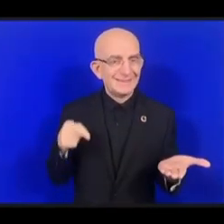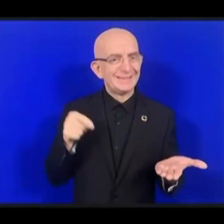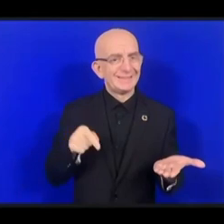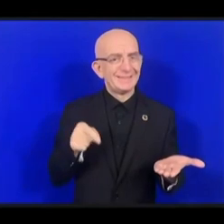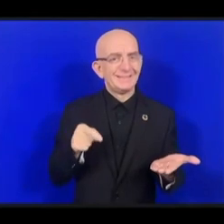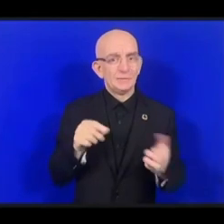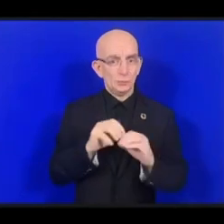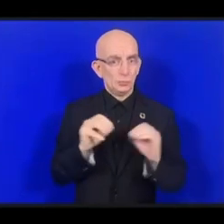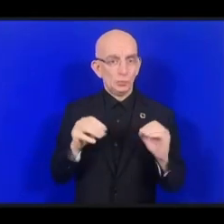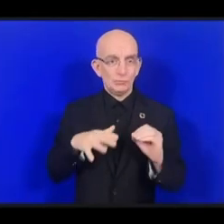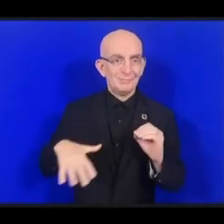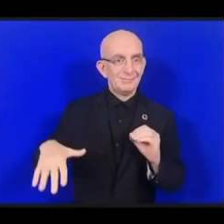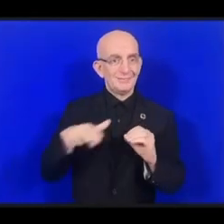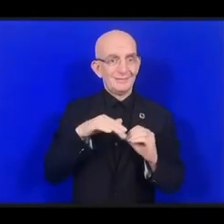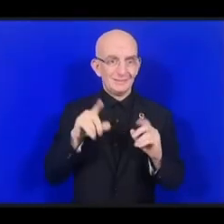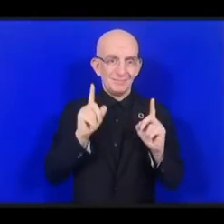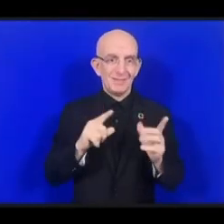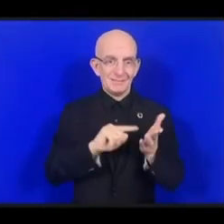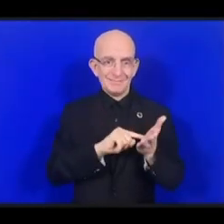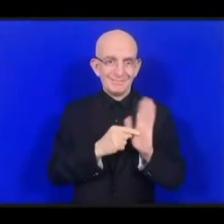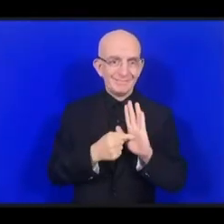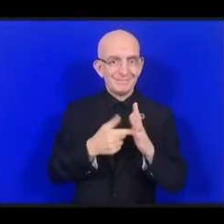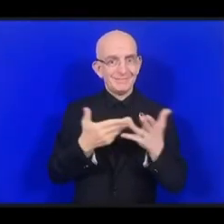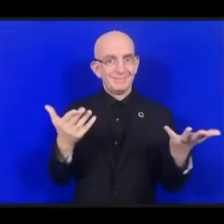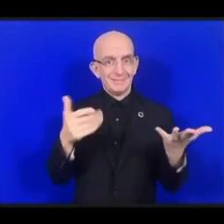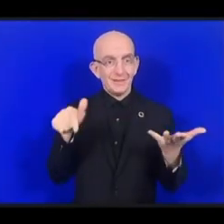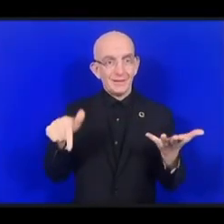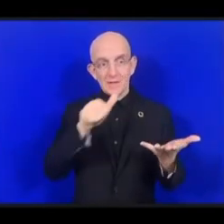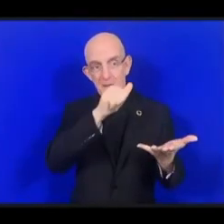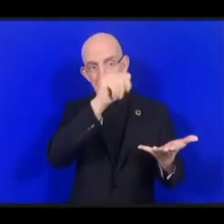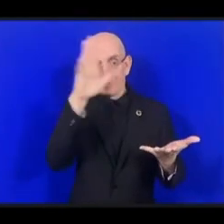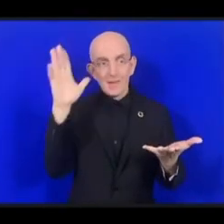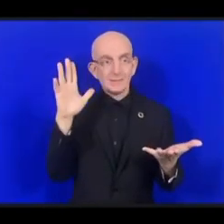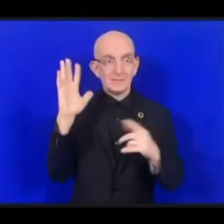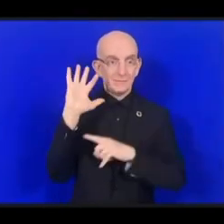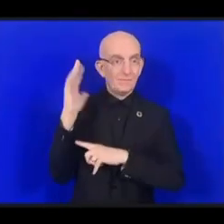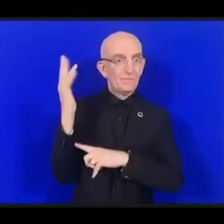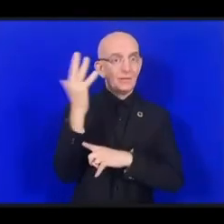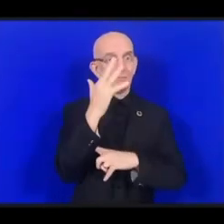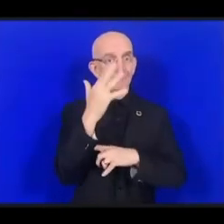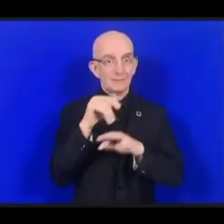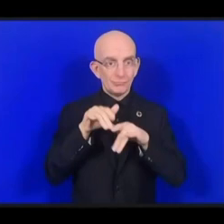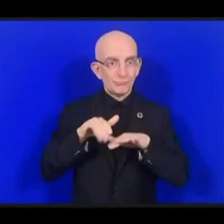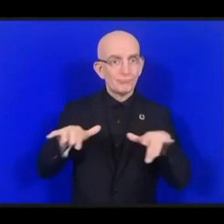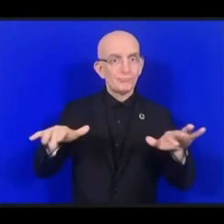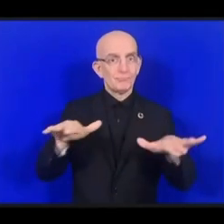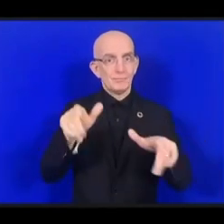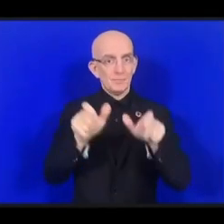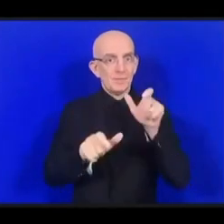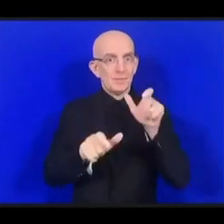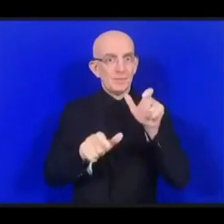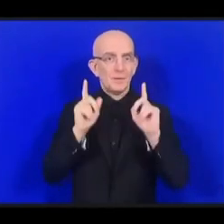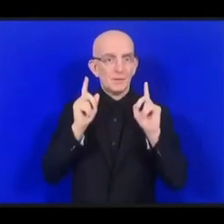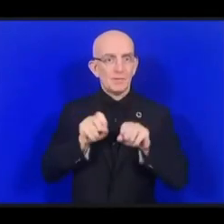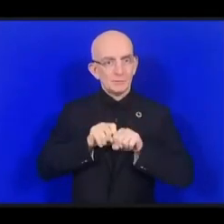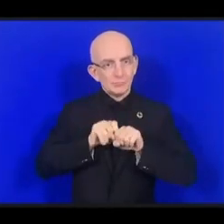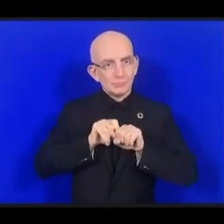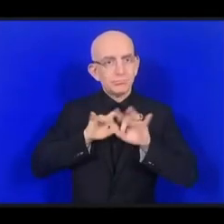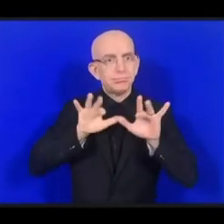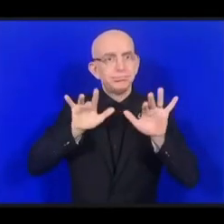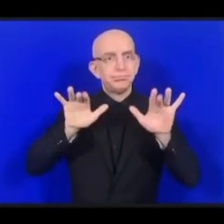の熱帯売りなどがなくなってしまったらそれをバーチャルで取り返しても意味がないのです私たち